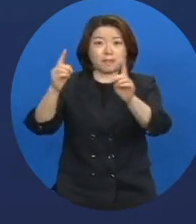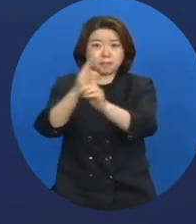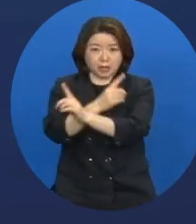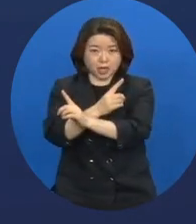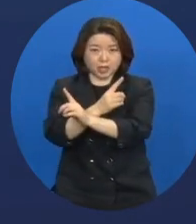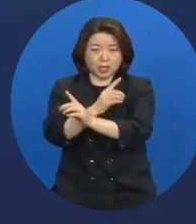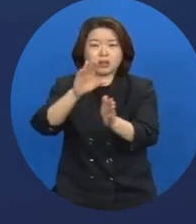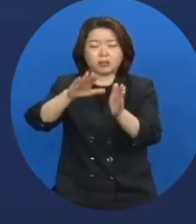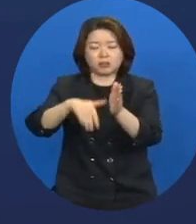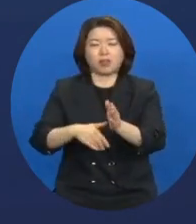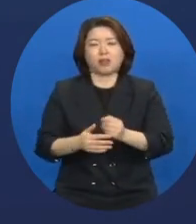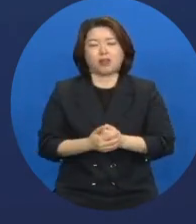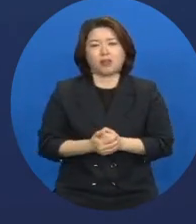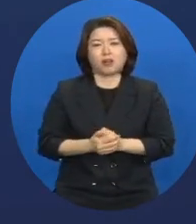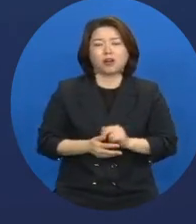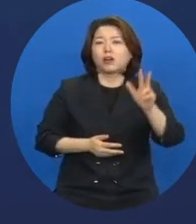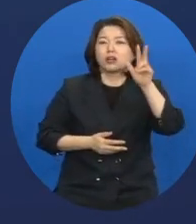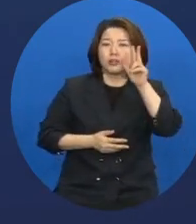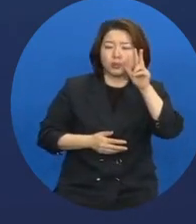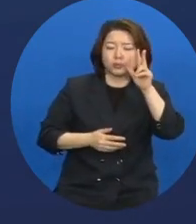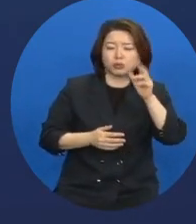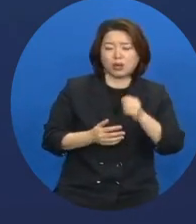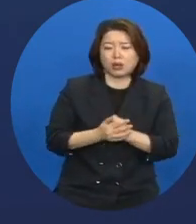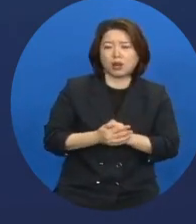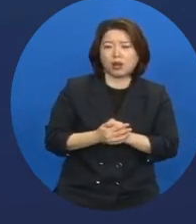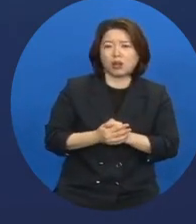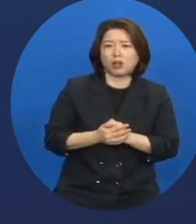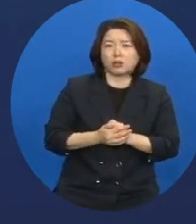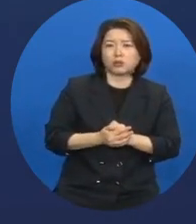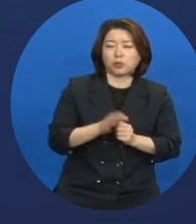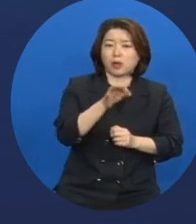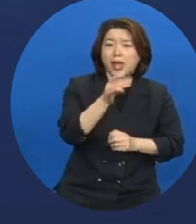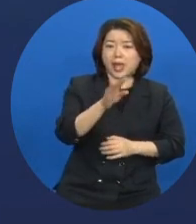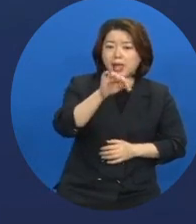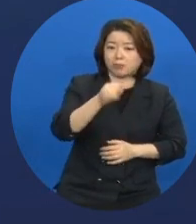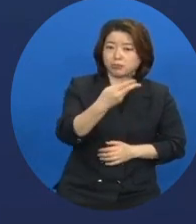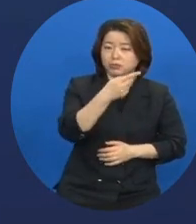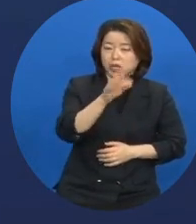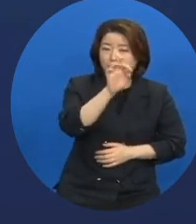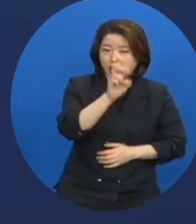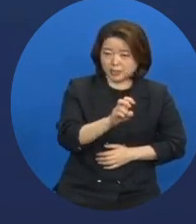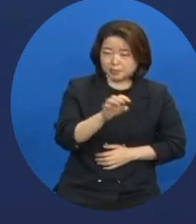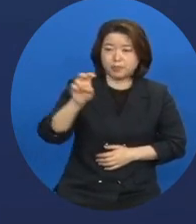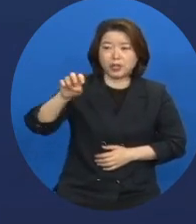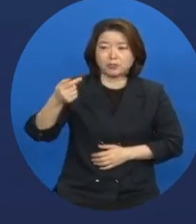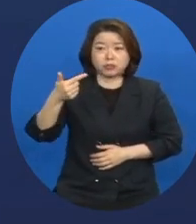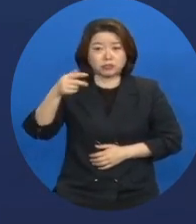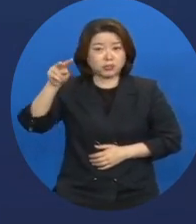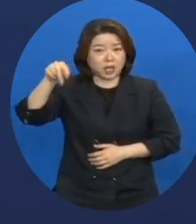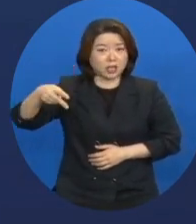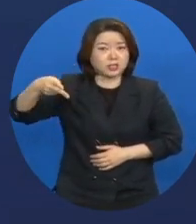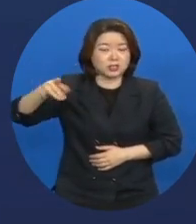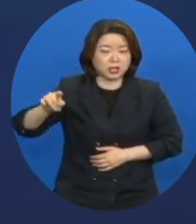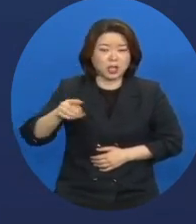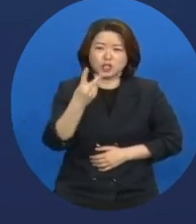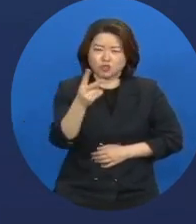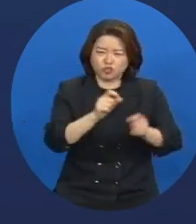상황에서 여호수아와 므낫세 지파가 에브라임과 므낫세 지파가 이렇게 나오니